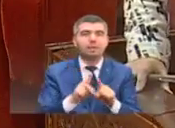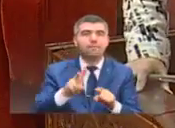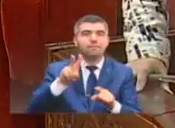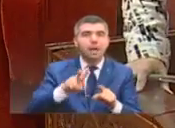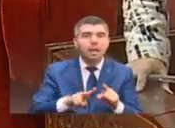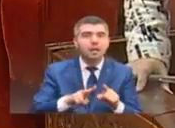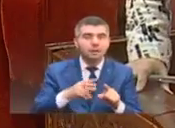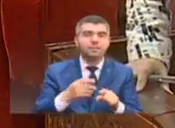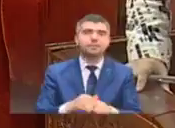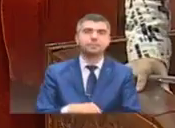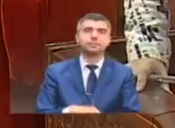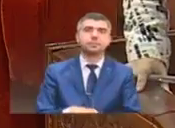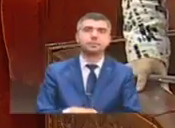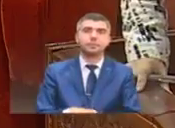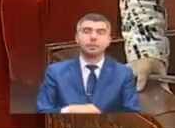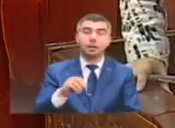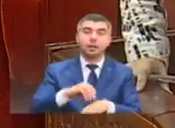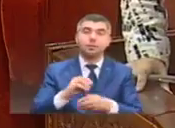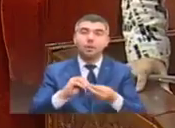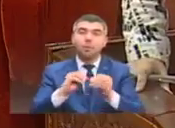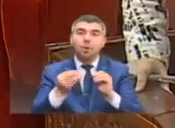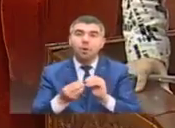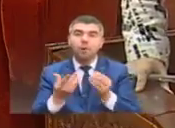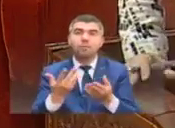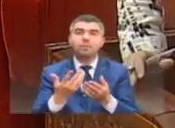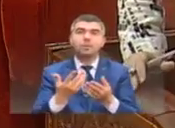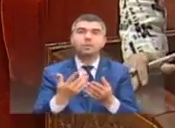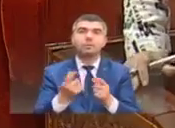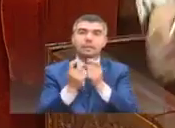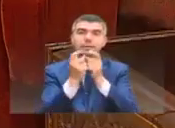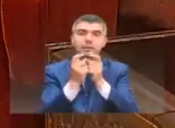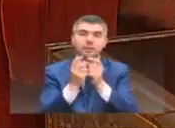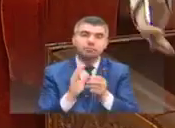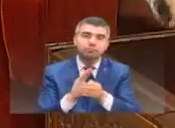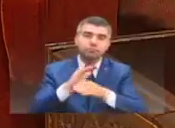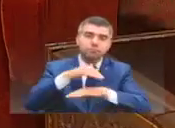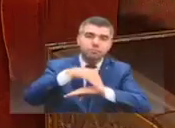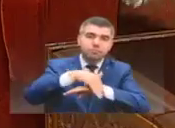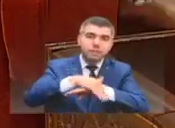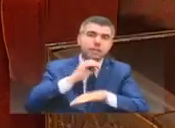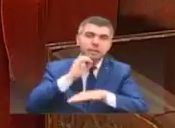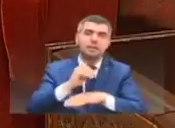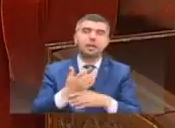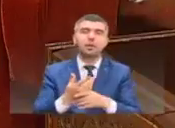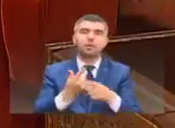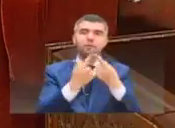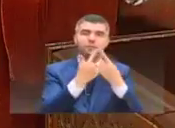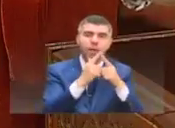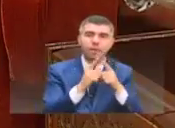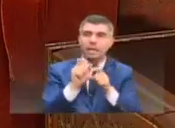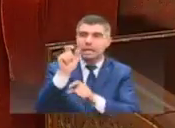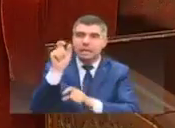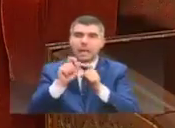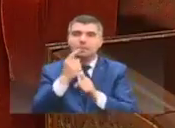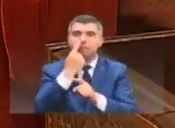الى هذه المعلمه. المشكل ديال السد الوحده كان فيه مشكل طويل، يعني كان فيه عده عراقيل تعرض الساكنه وفسخت